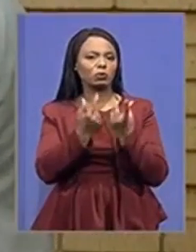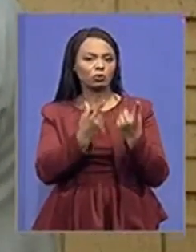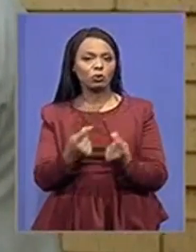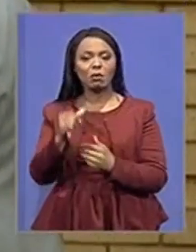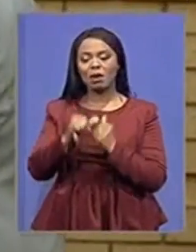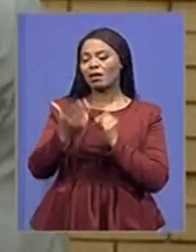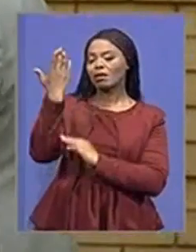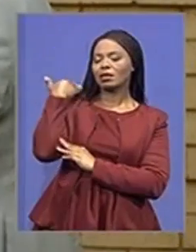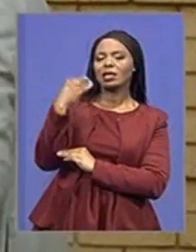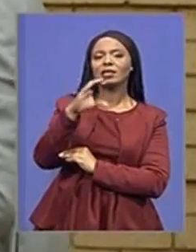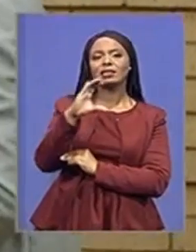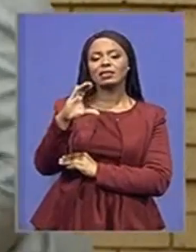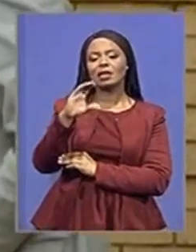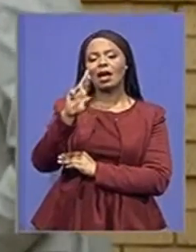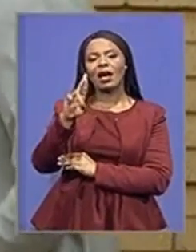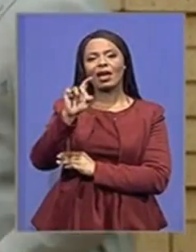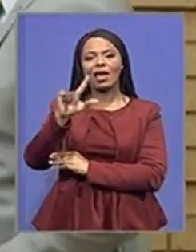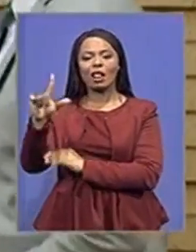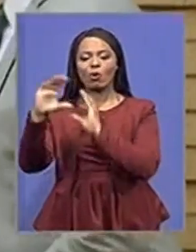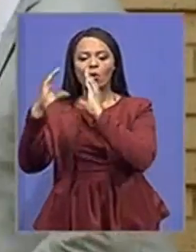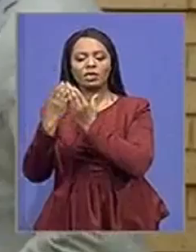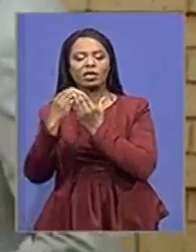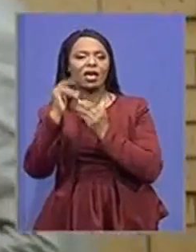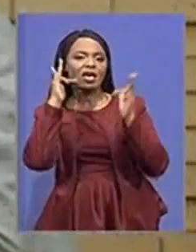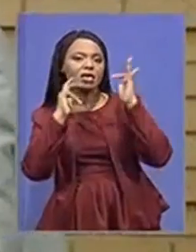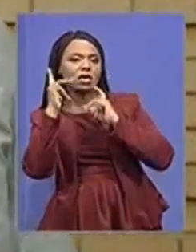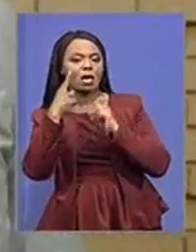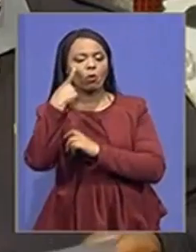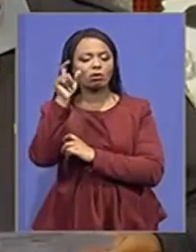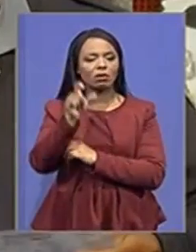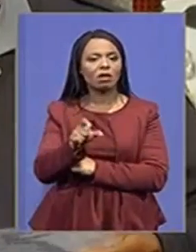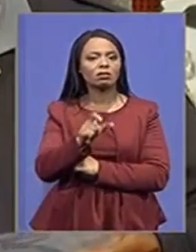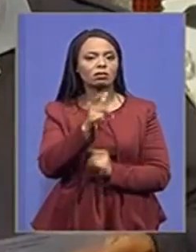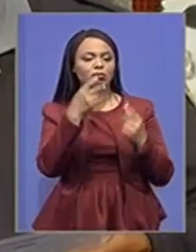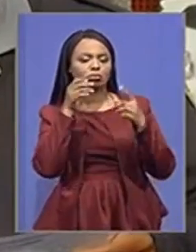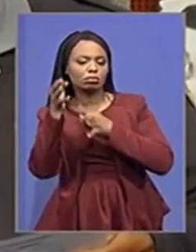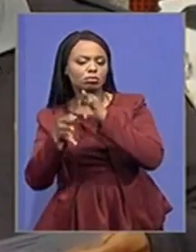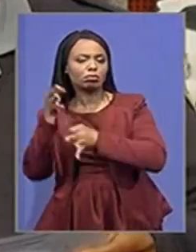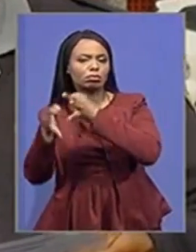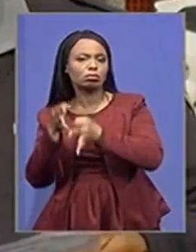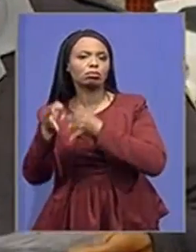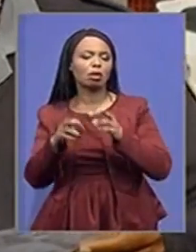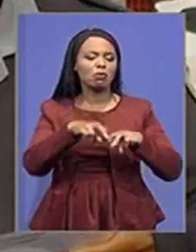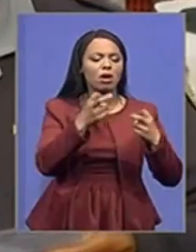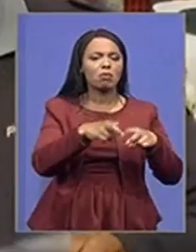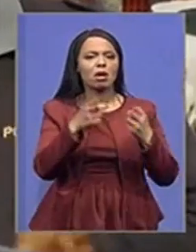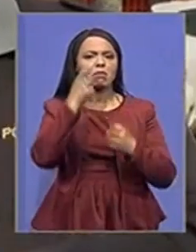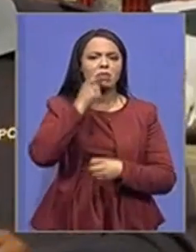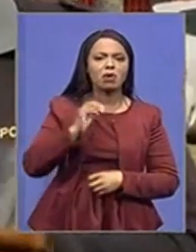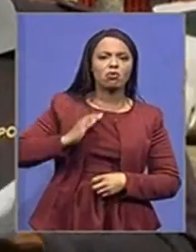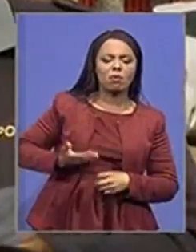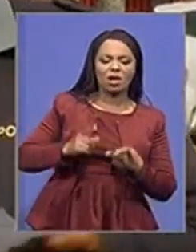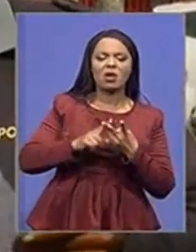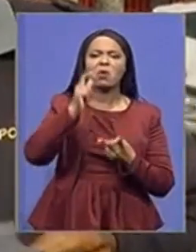khomišene ya CRL e ne ya utlwa bopaki go tswa malokong a maloba a kereke bo bo akaretsang peto ya basadi le banna, boloi